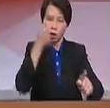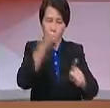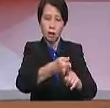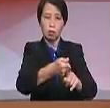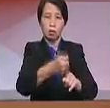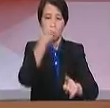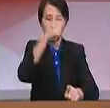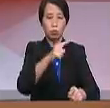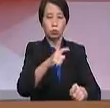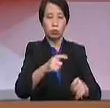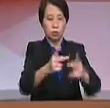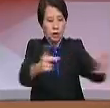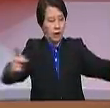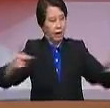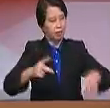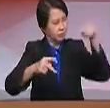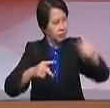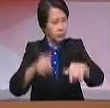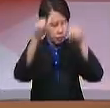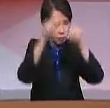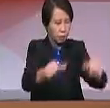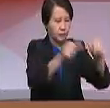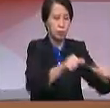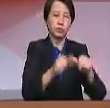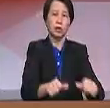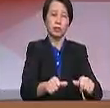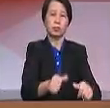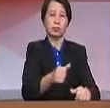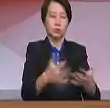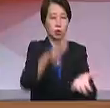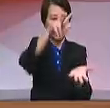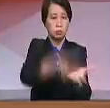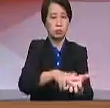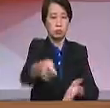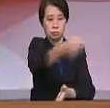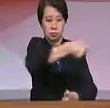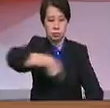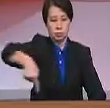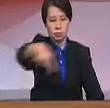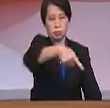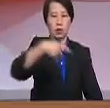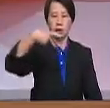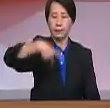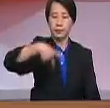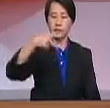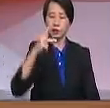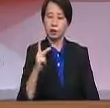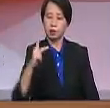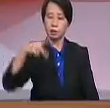diarahkan untuk berada di dalam kawasan yang diistiharkan sebagai PKPD pentadbiran